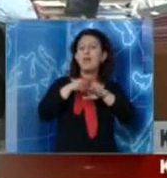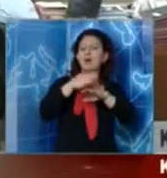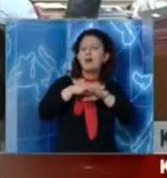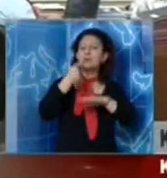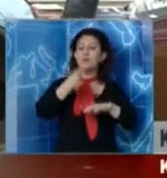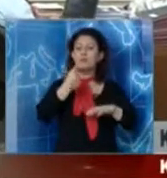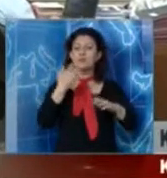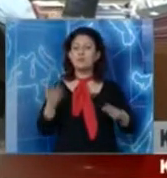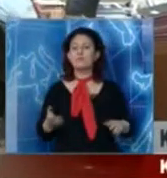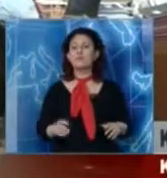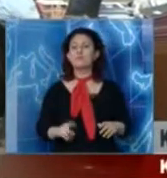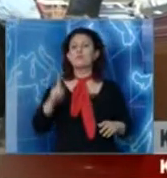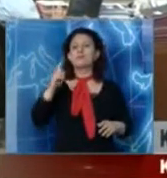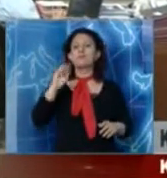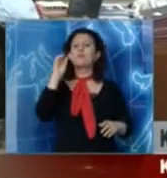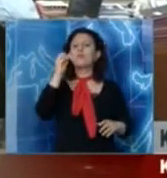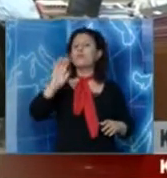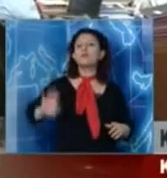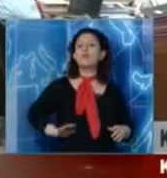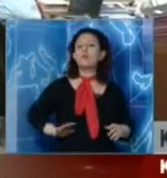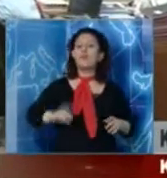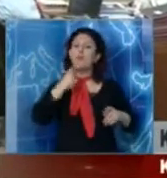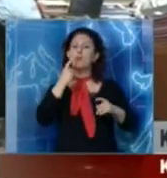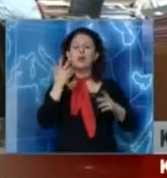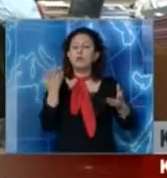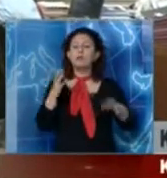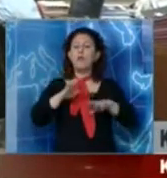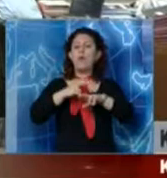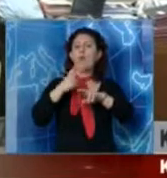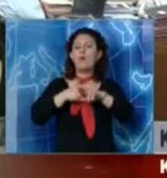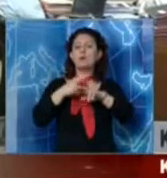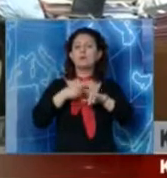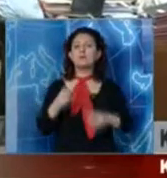konuşuyor. Bir çocuk konuşmayı nasıl öğrenir?